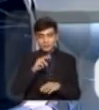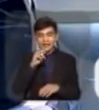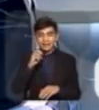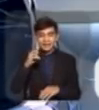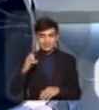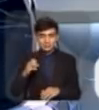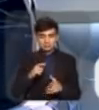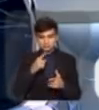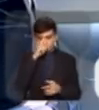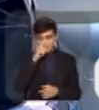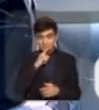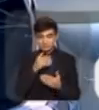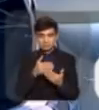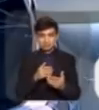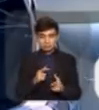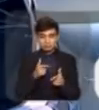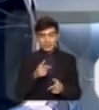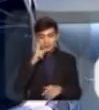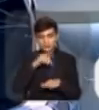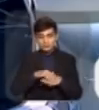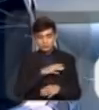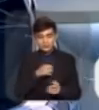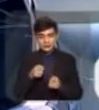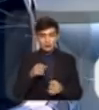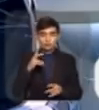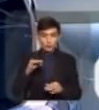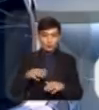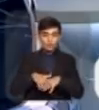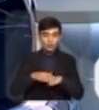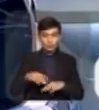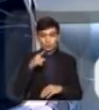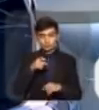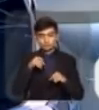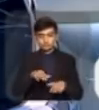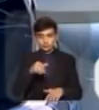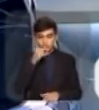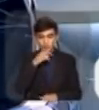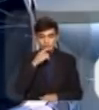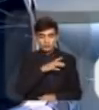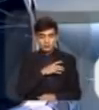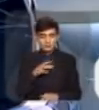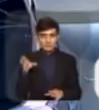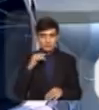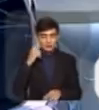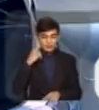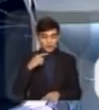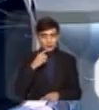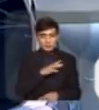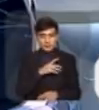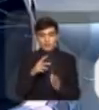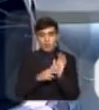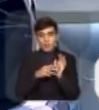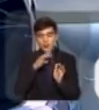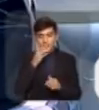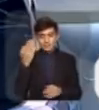назад. Но некоторые сельчане уже уверены, что он не справится. Тем более, что 8 лет назад он уже занимал эту